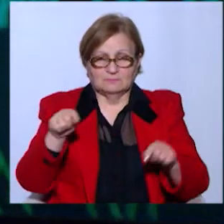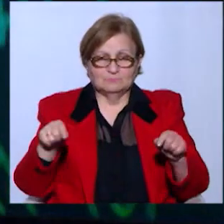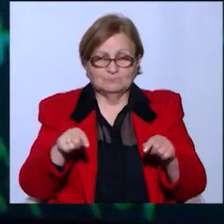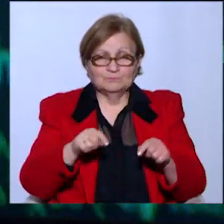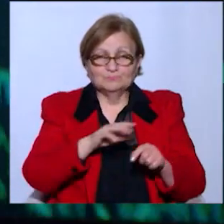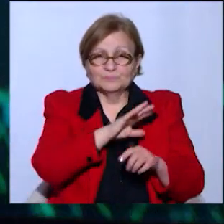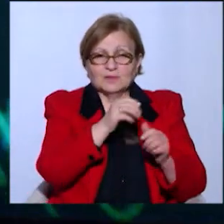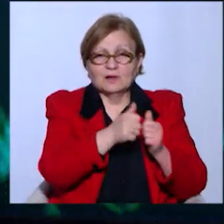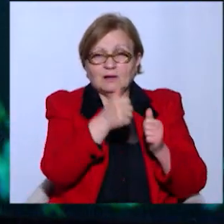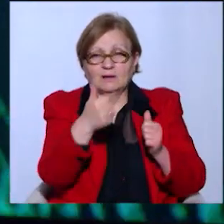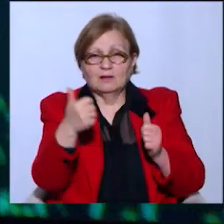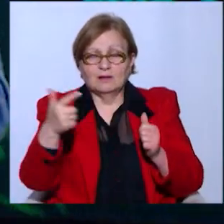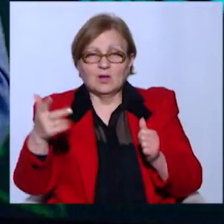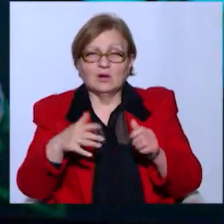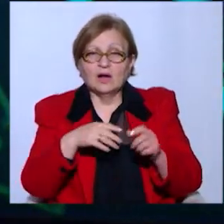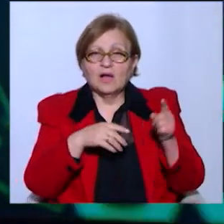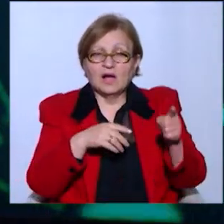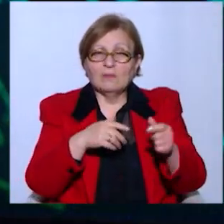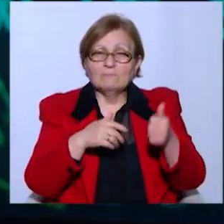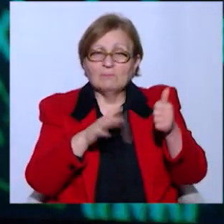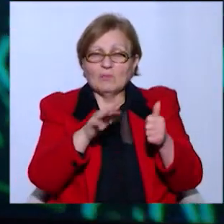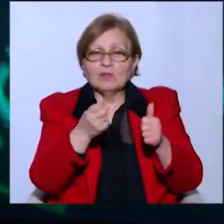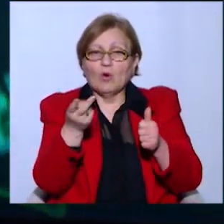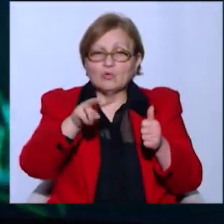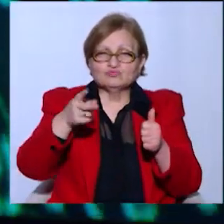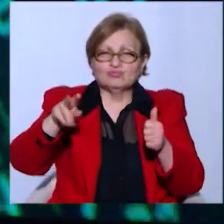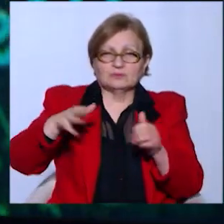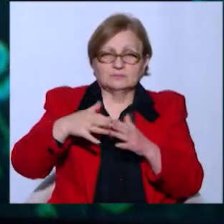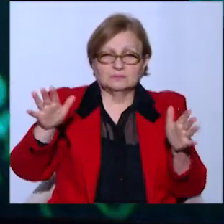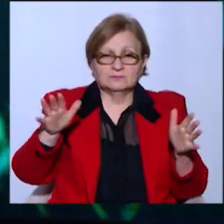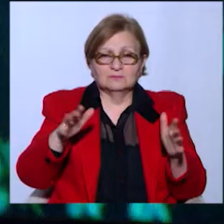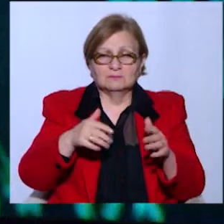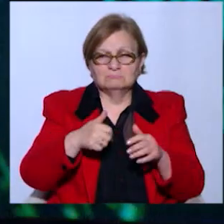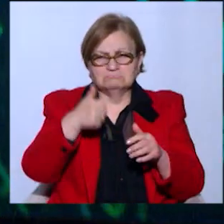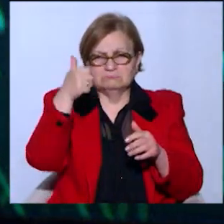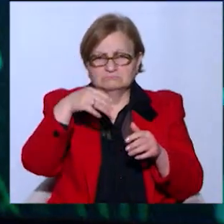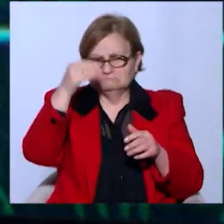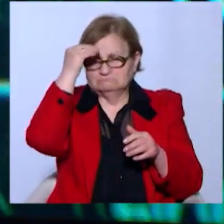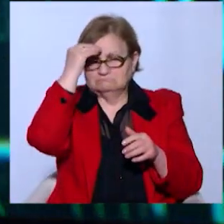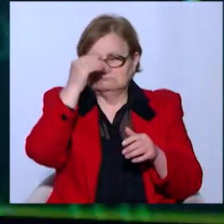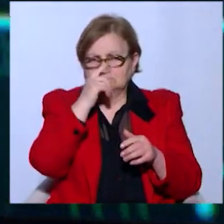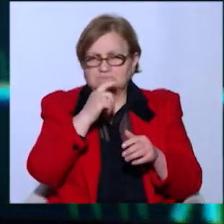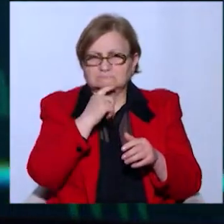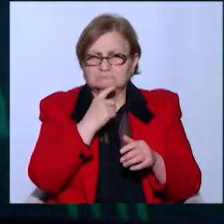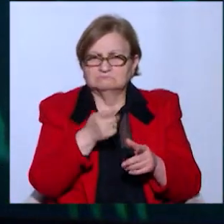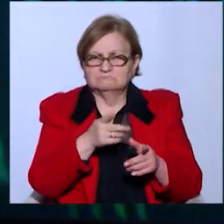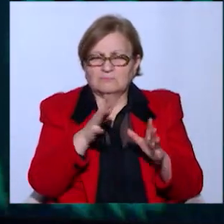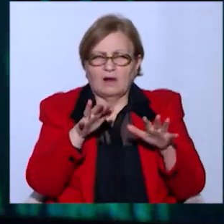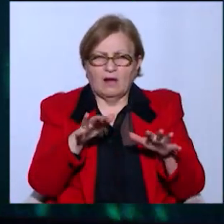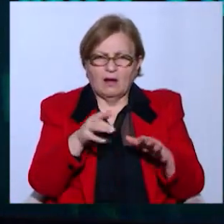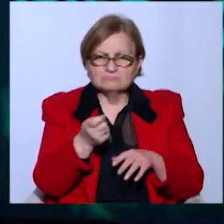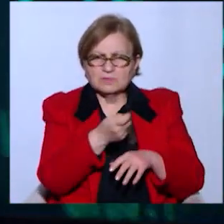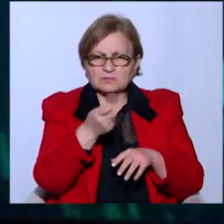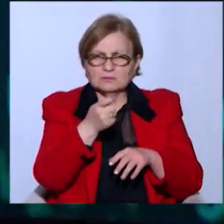ყოველ მომდევნო უჯრაზე წინასთან შედარებით ორჯერ მეტი მარცვალი, პირველად შთაბეჭდილება იყო, რომ თითქოს ეს ამდენი ხორბალი